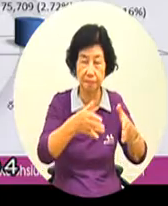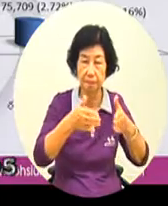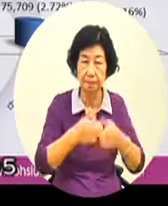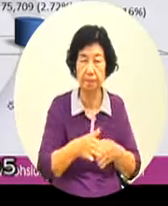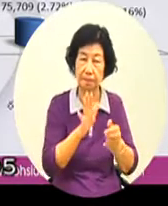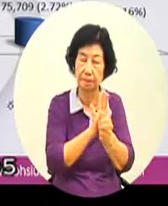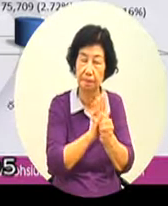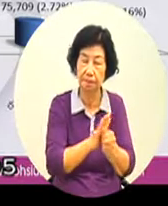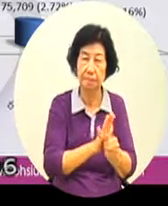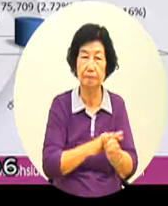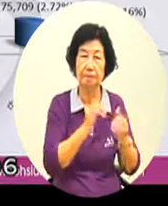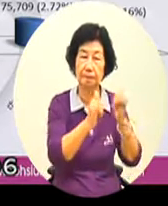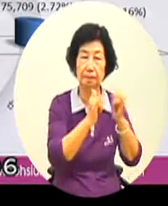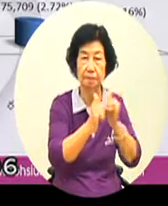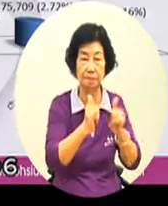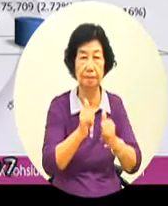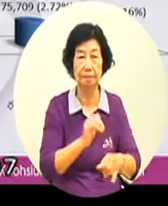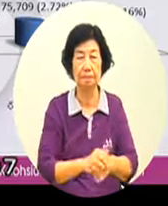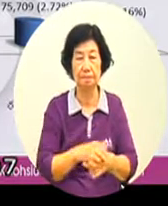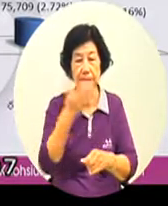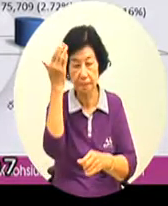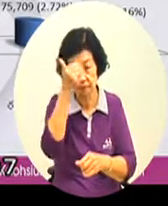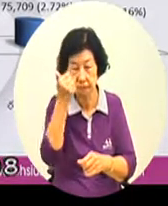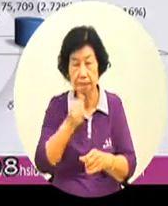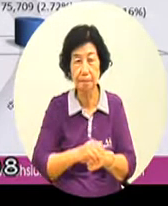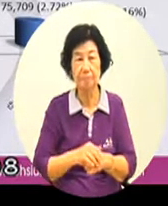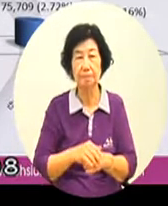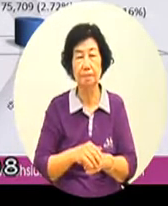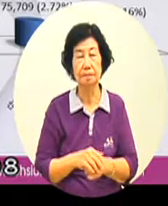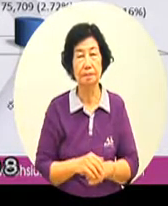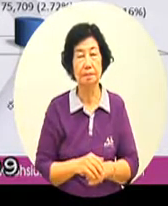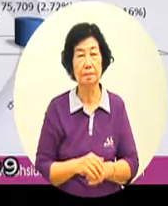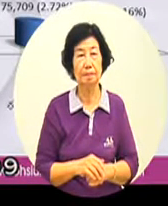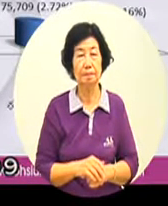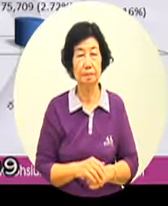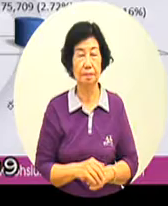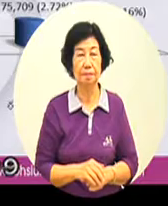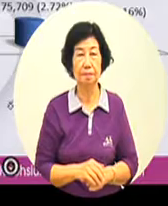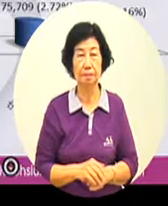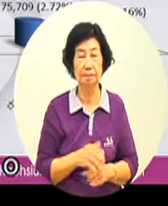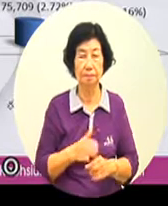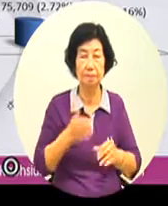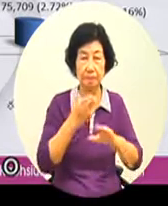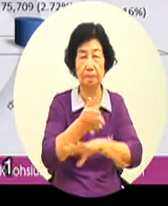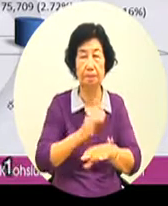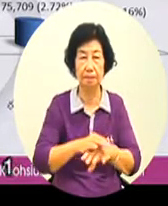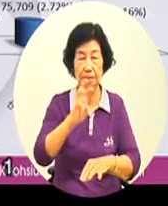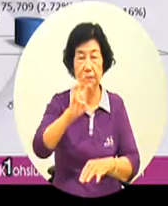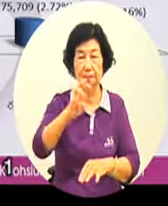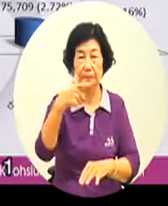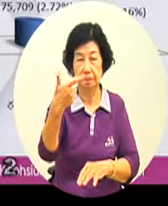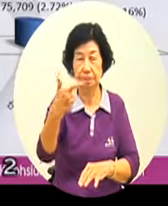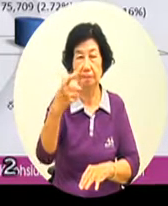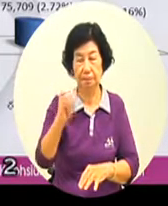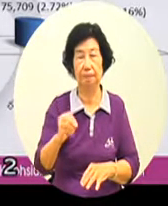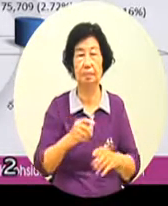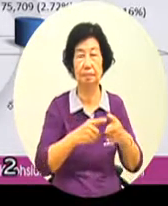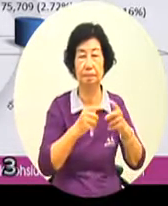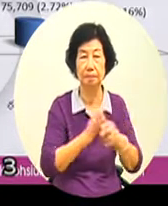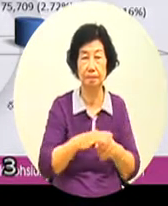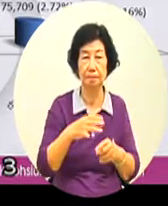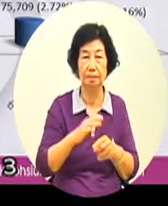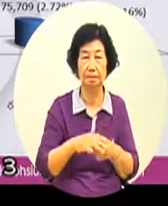对老人的部分，我们已经超过36万。像新住民的部